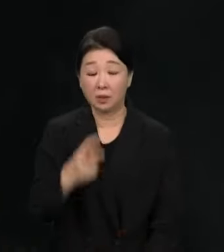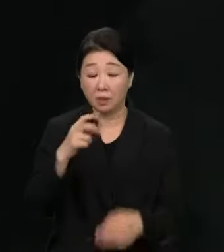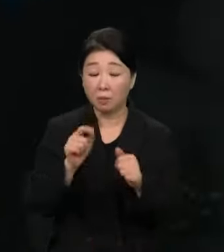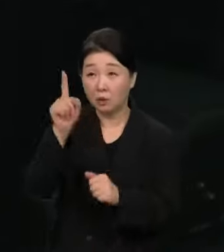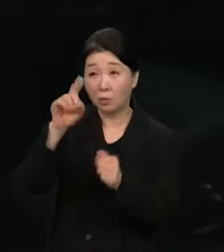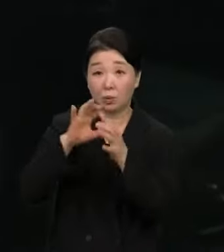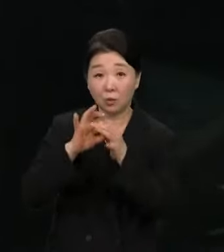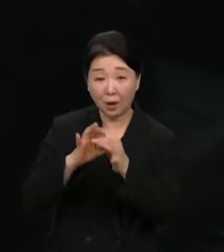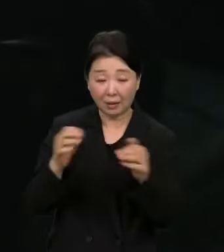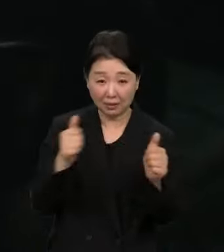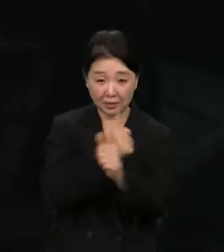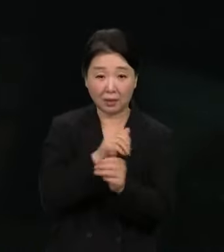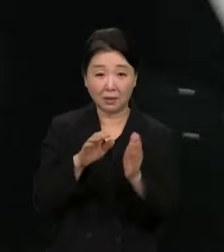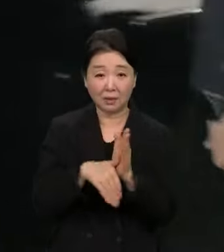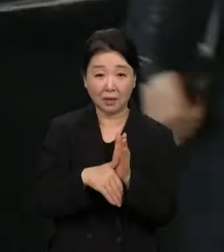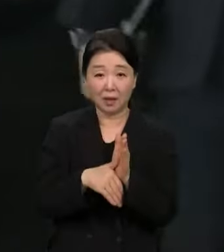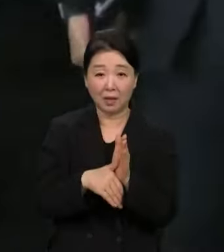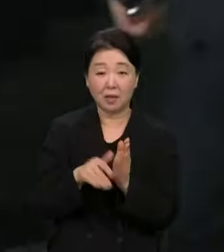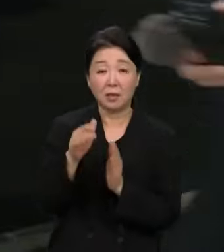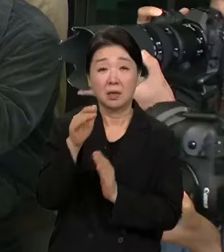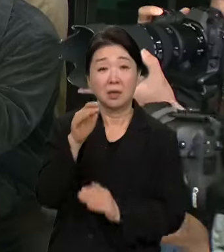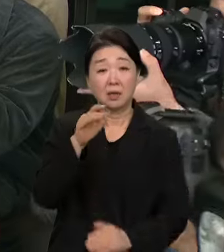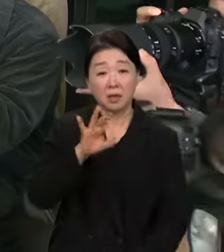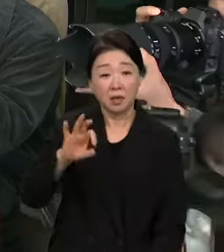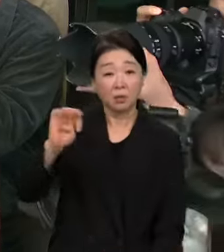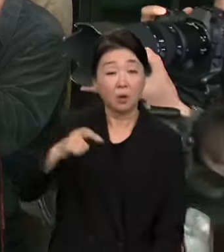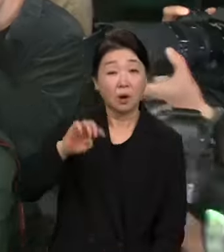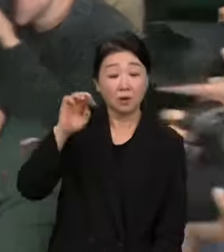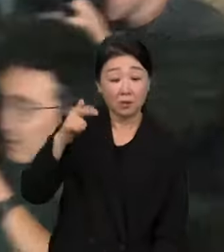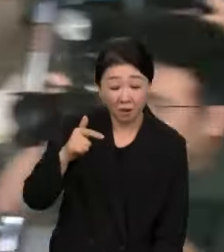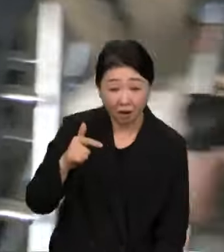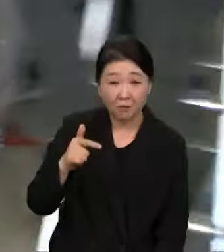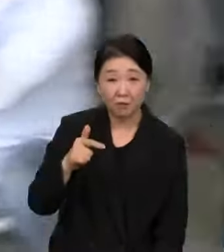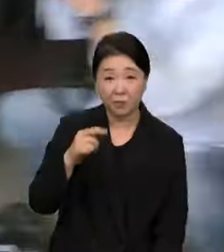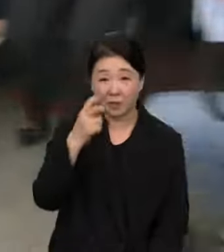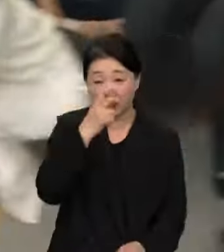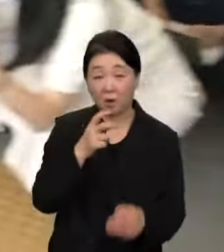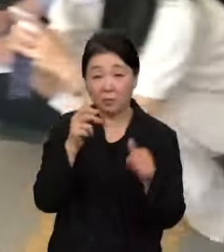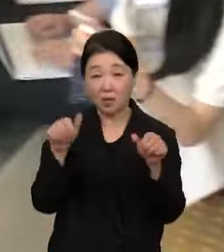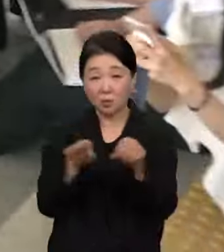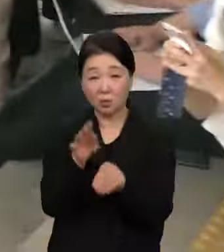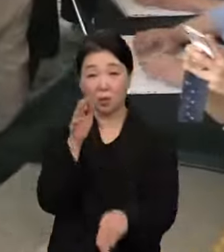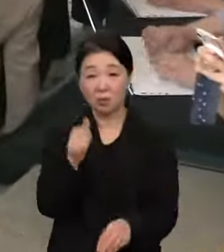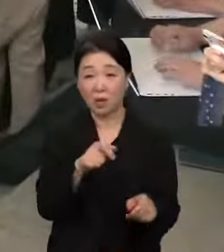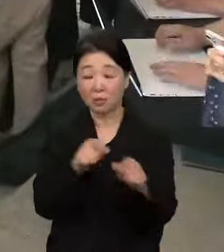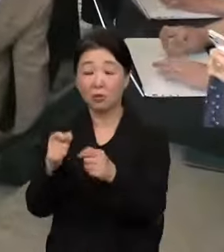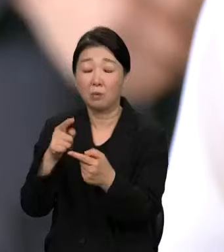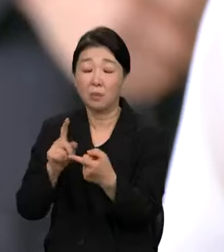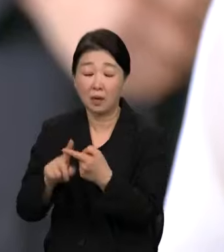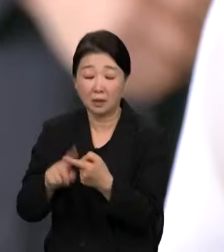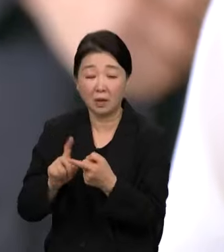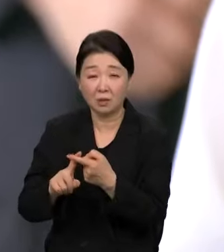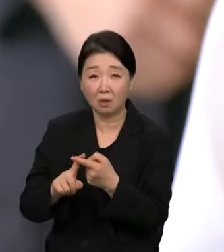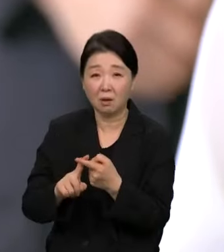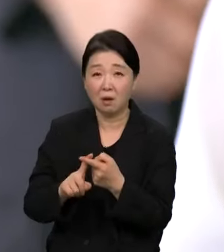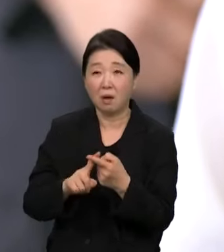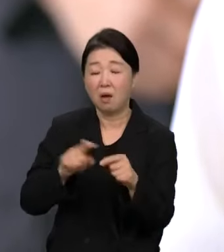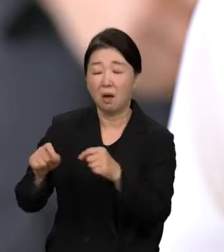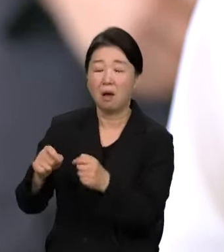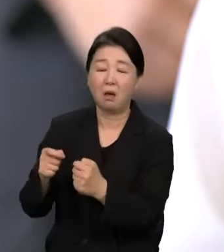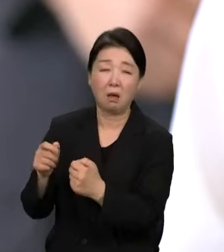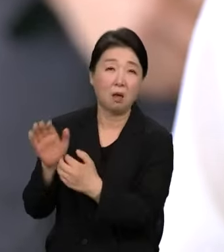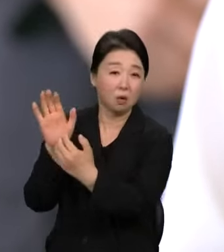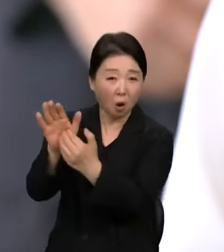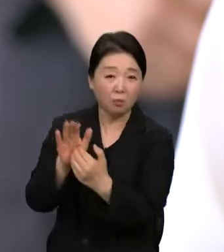고위직 인사 과정에선 이원석 검찰총장의 연기 요청을 박성재 법무부 장관이 거부한 것을 두고 논란이 되기도 했습니다